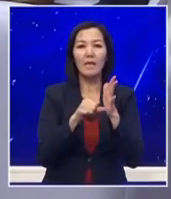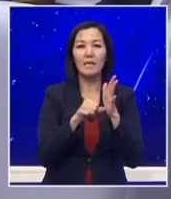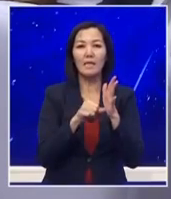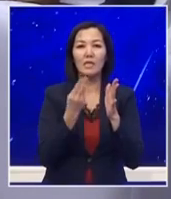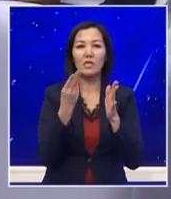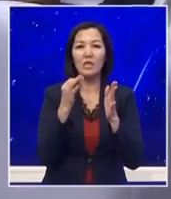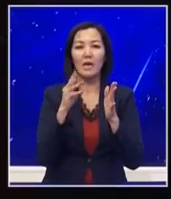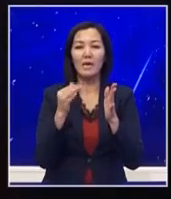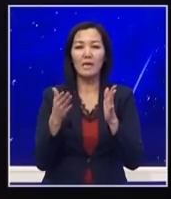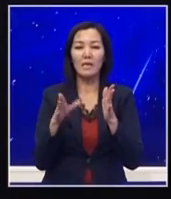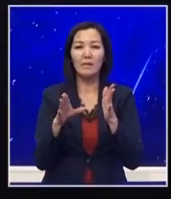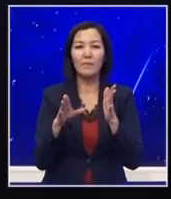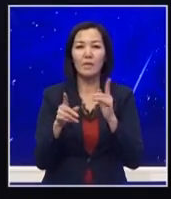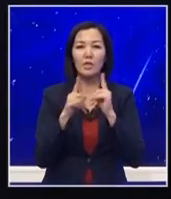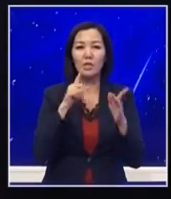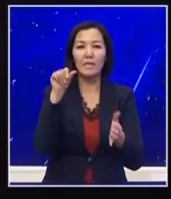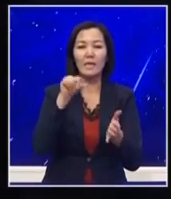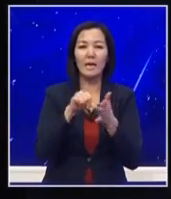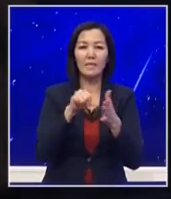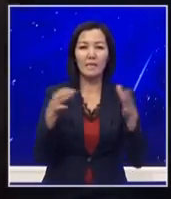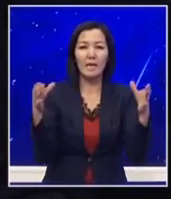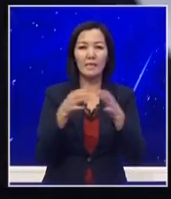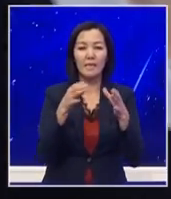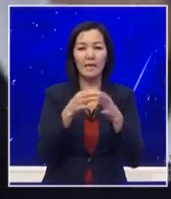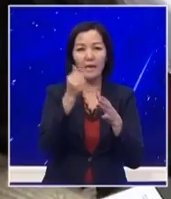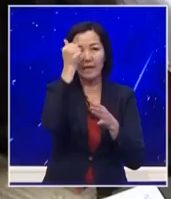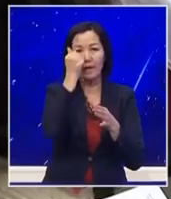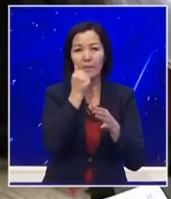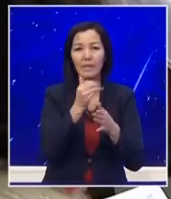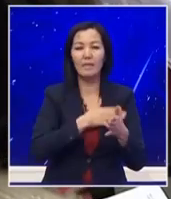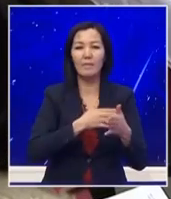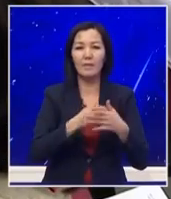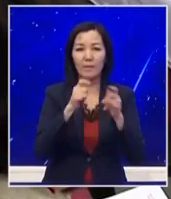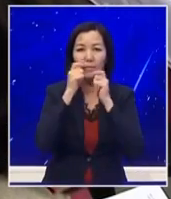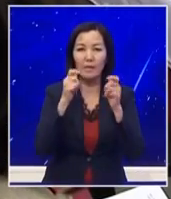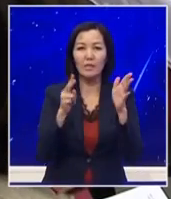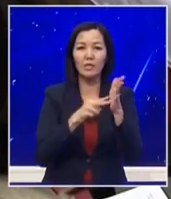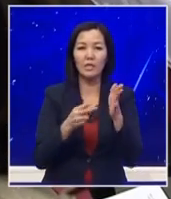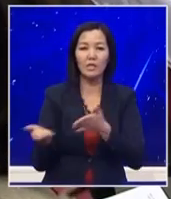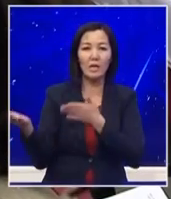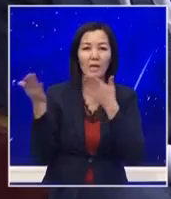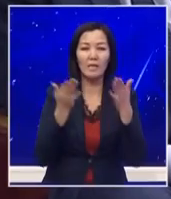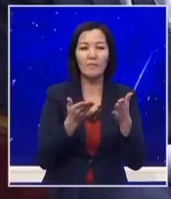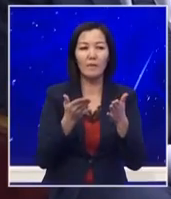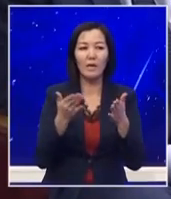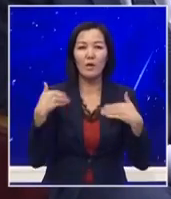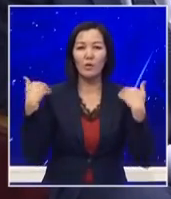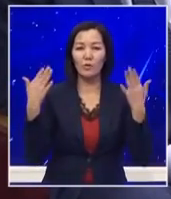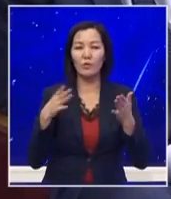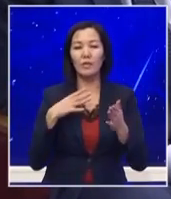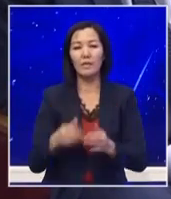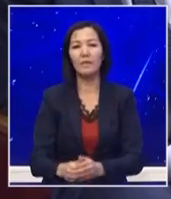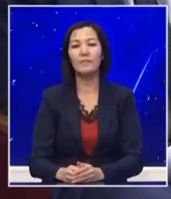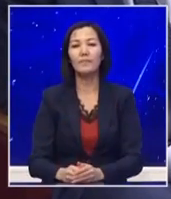шақырылым депутаттарына алғыс айтты, белсенділерін марапаттады. 7-ші шақырылымға өткендерді құттықтады. Сайлауда